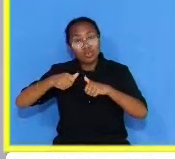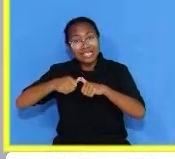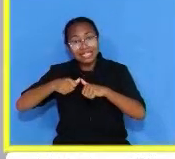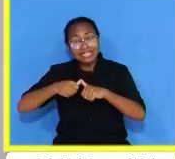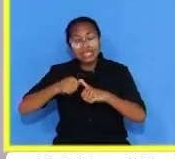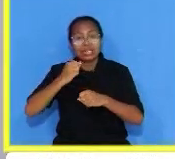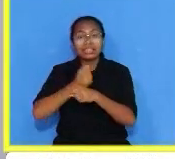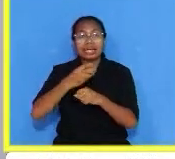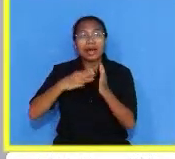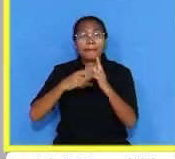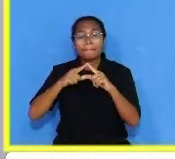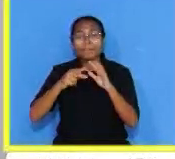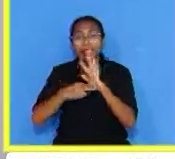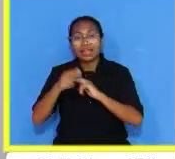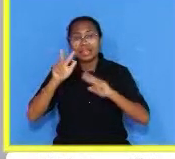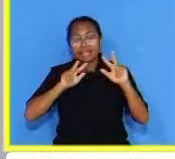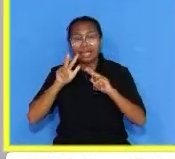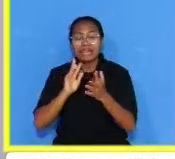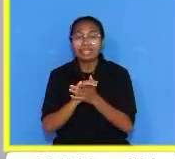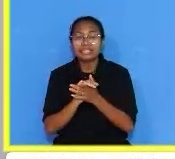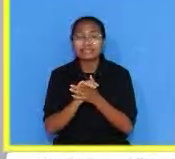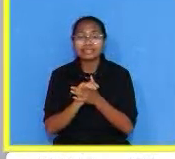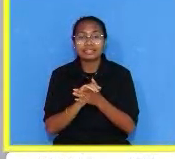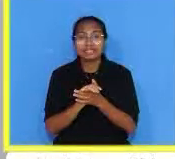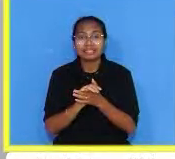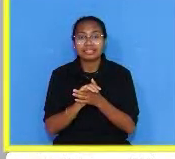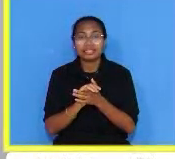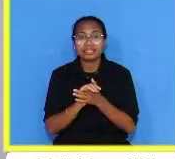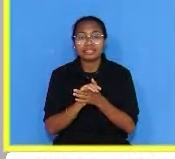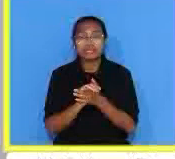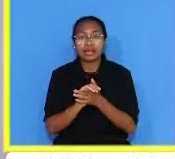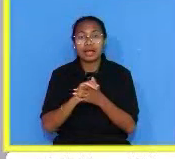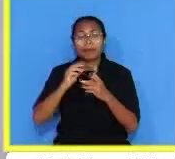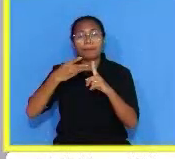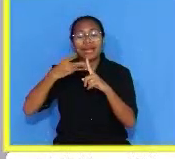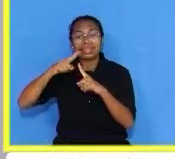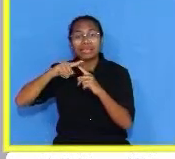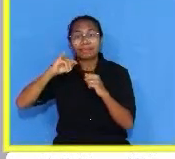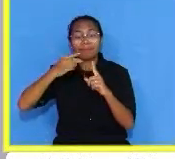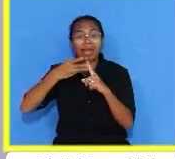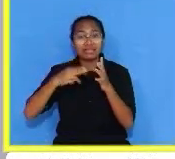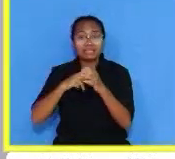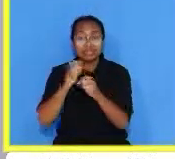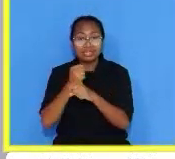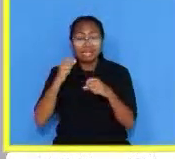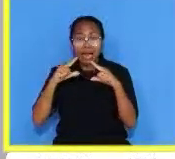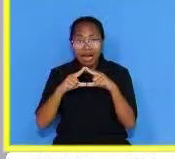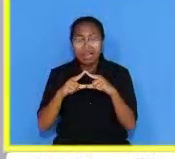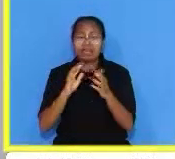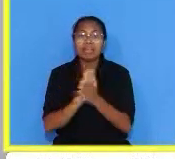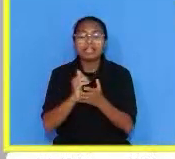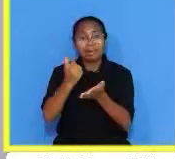dari Garamin NTT, dan juga dari Bapelitbangda, dan juga dibantu